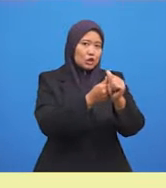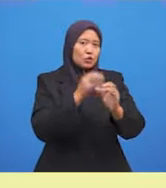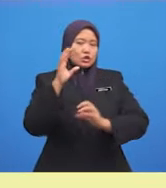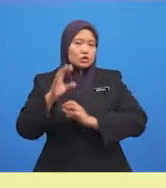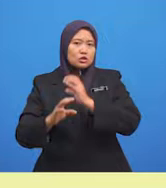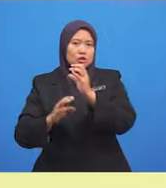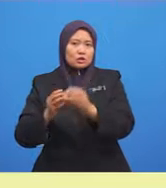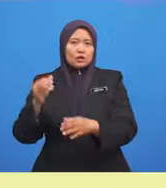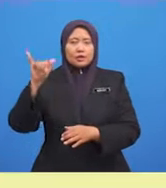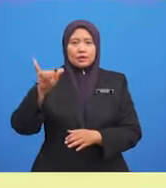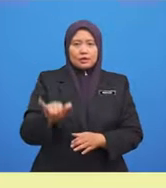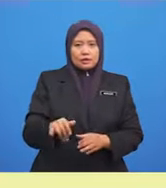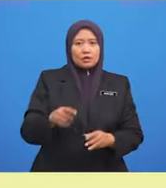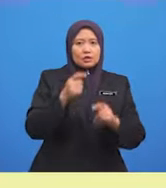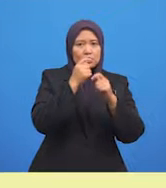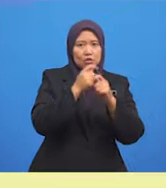ciri-ciri yang tertentu.